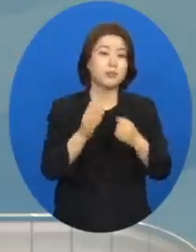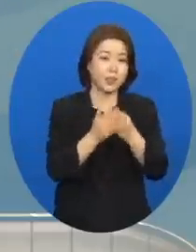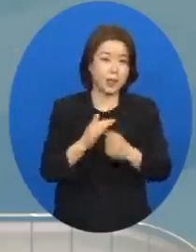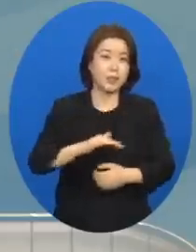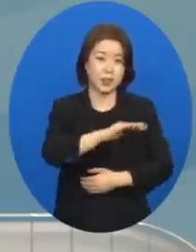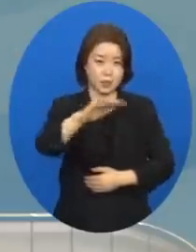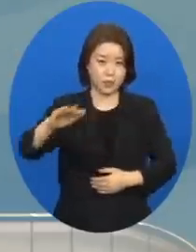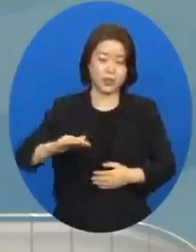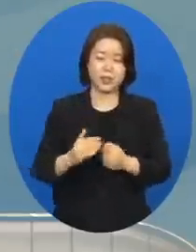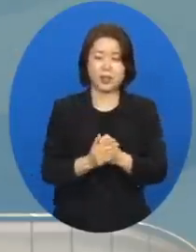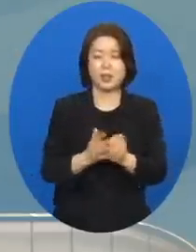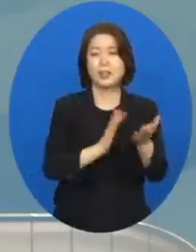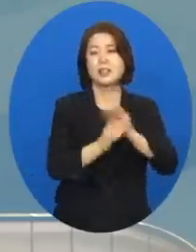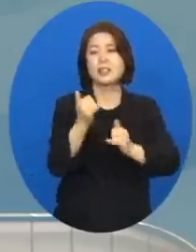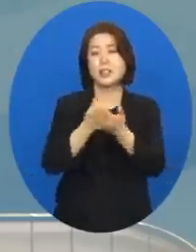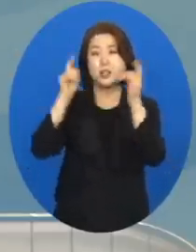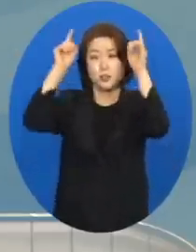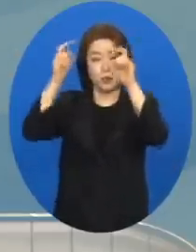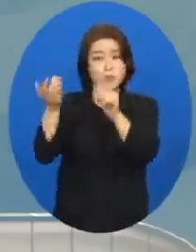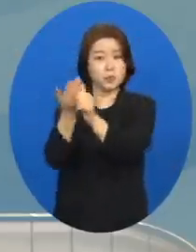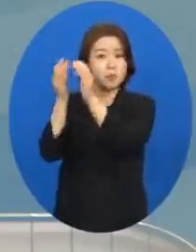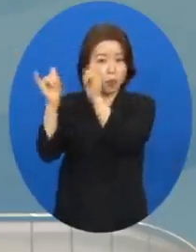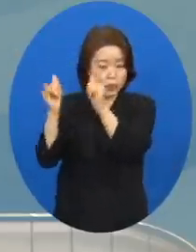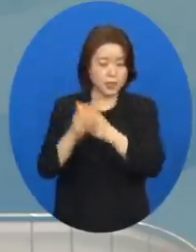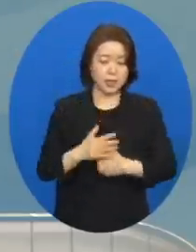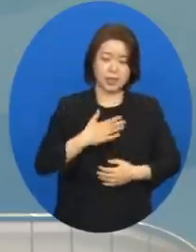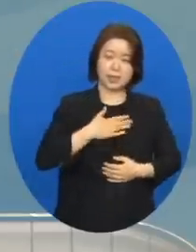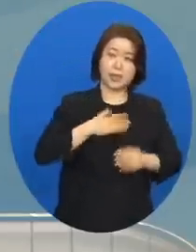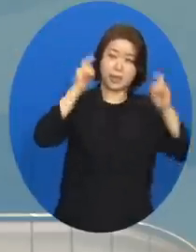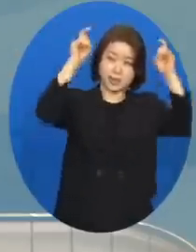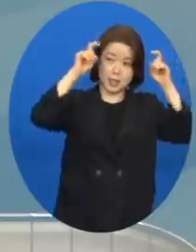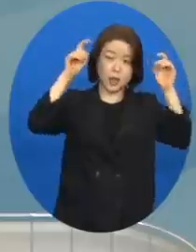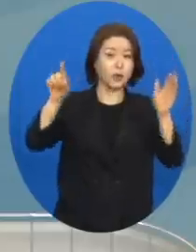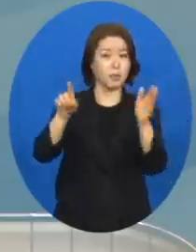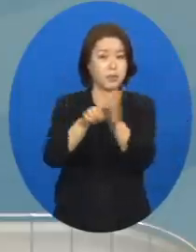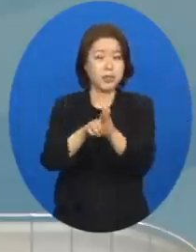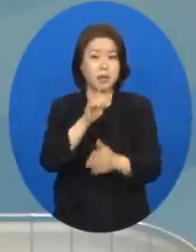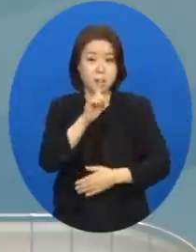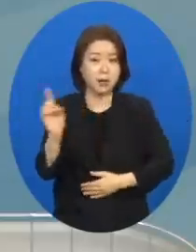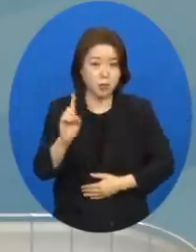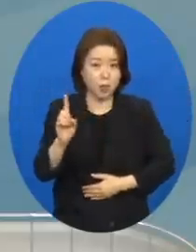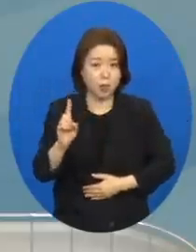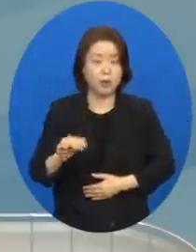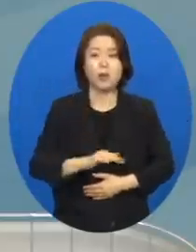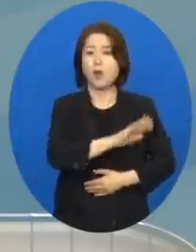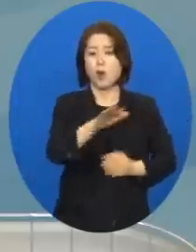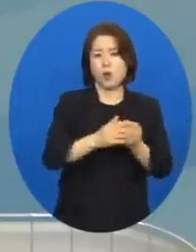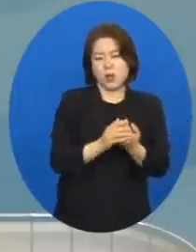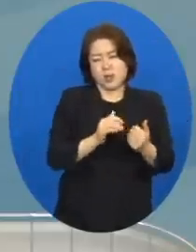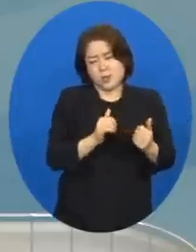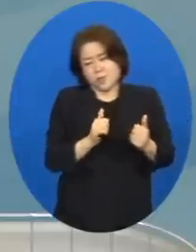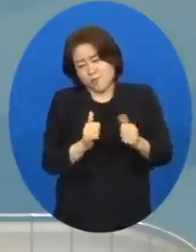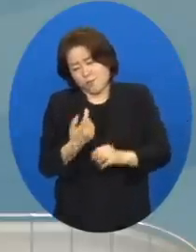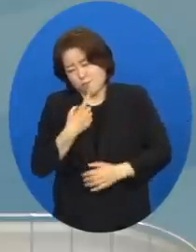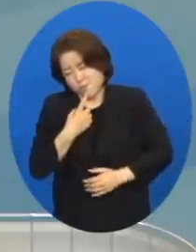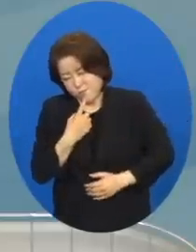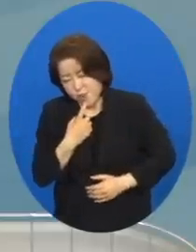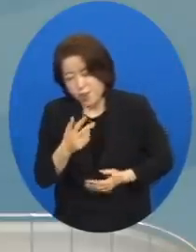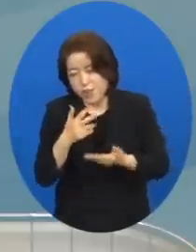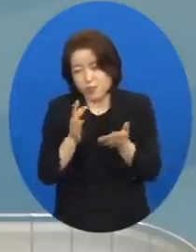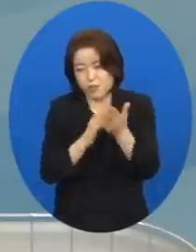예수님이 목자시고 우리가 양이라고 믿는다는 말은 우리는 죽으라고 예수님만 쫓아다니는